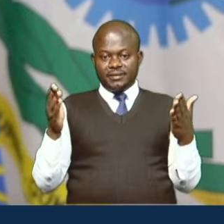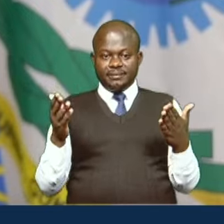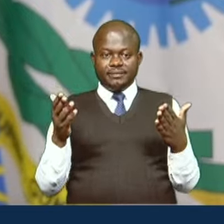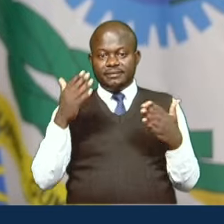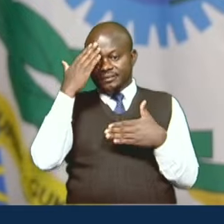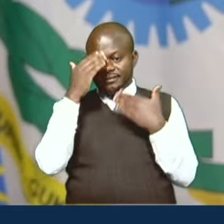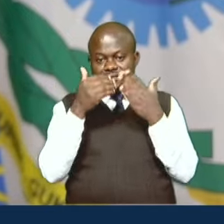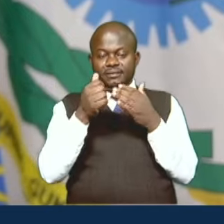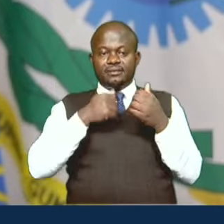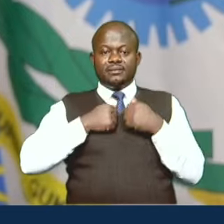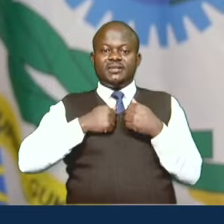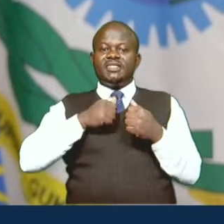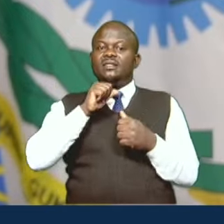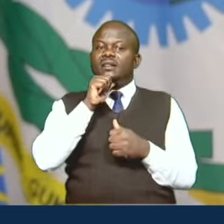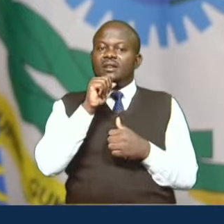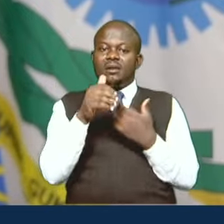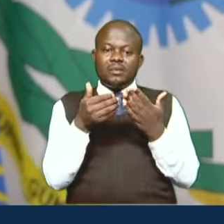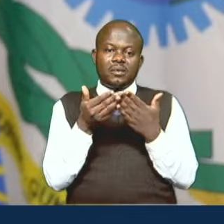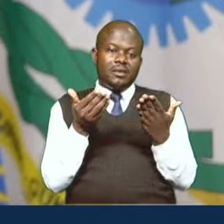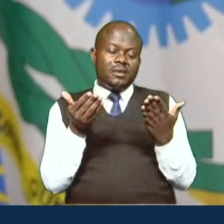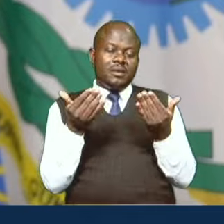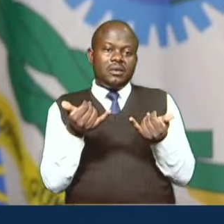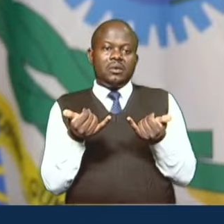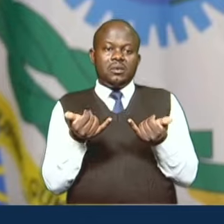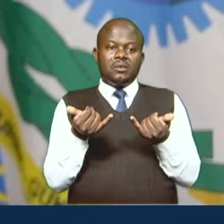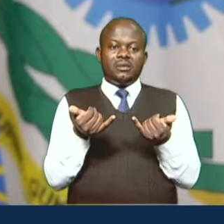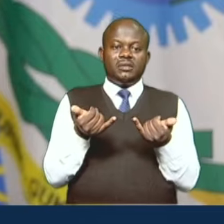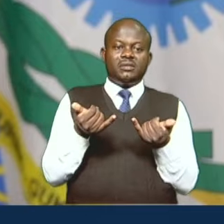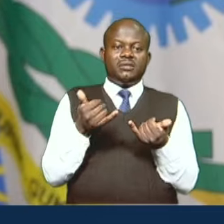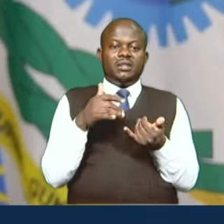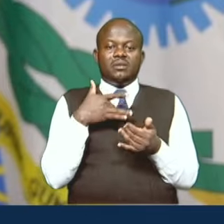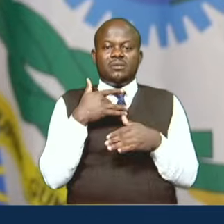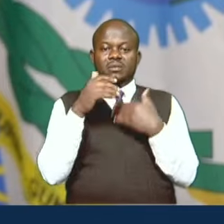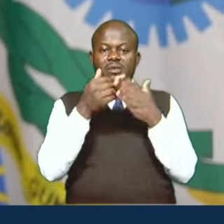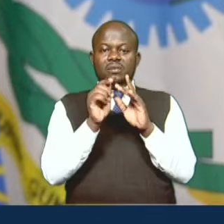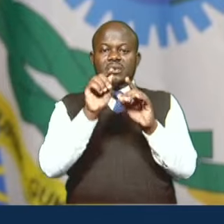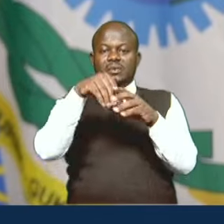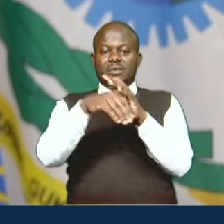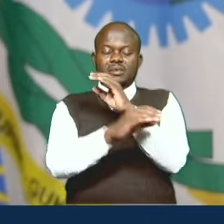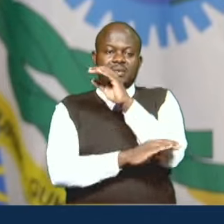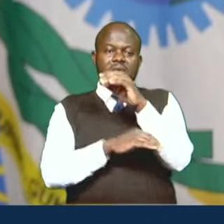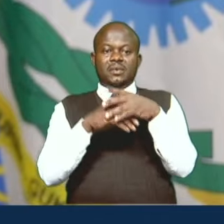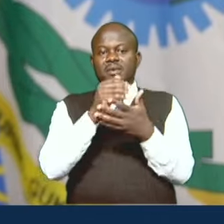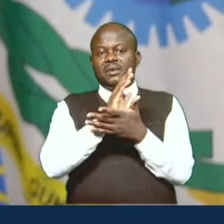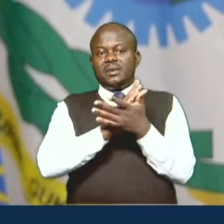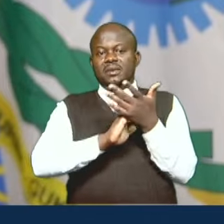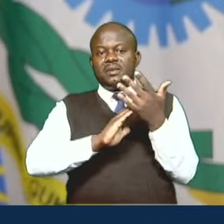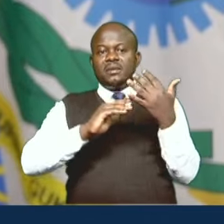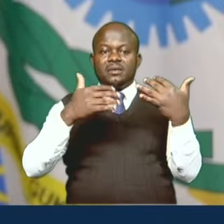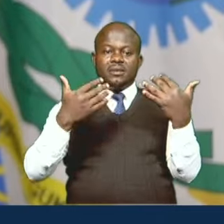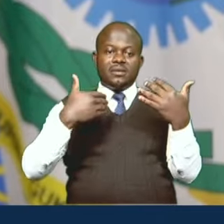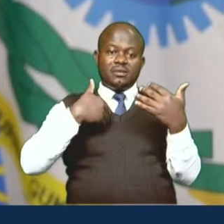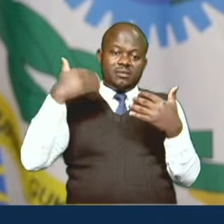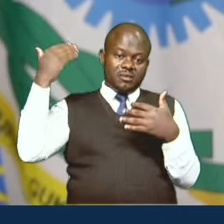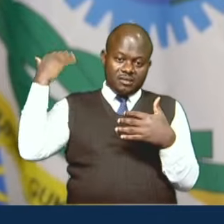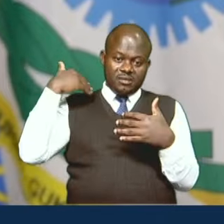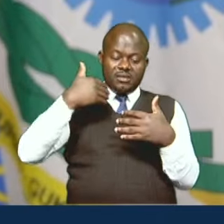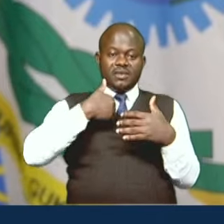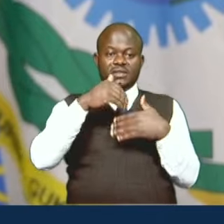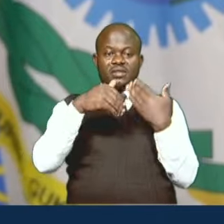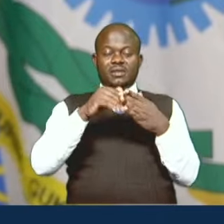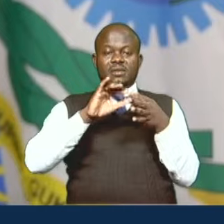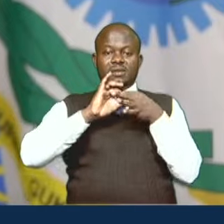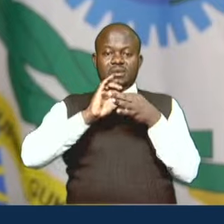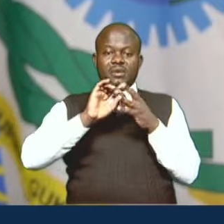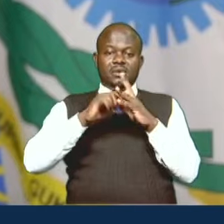Kuko Abanyarwanda ntabwo ubu ngubu bumva ko bagomba noneho kujya mu bihugu bimwe bya bindi twari dufitanye umubano